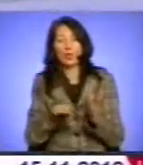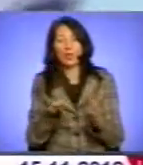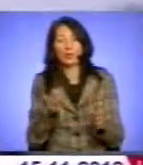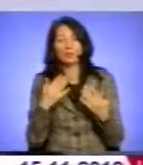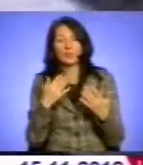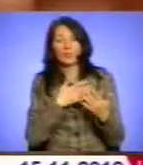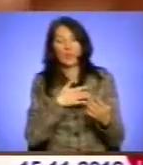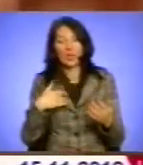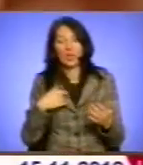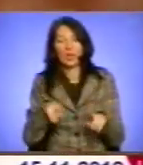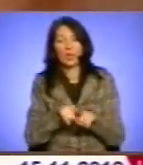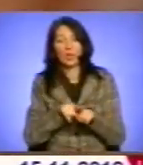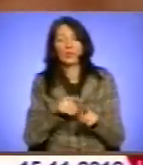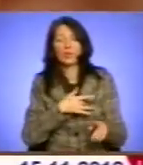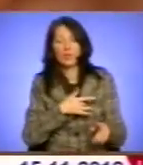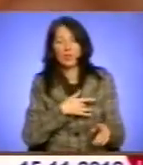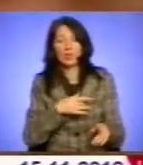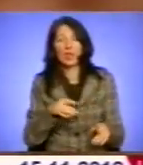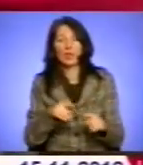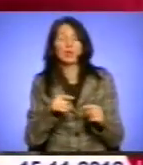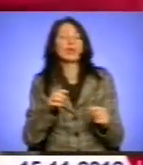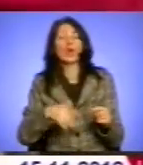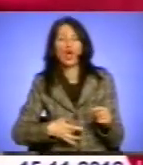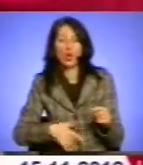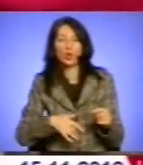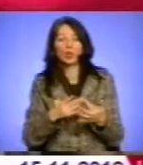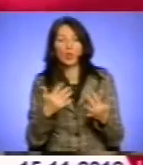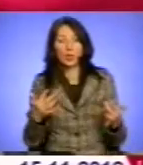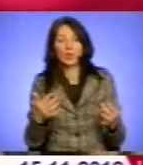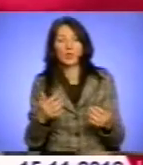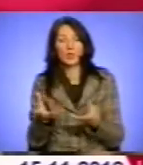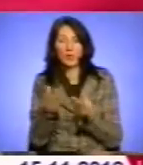й серцево-судинної, ендокринної систем та шлунково-кишкового тракту.